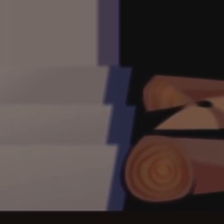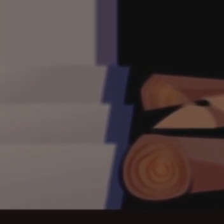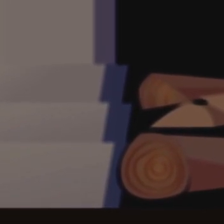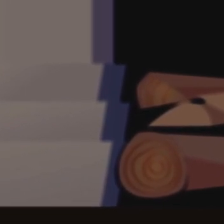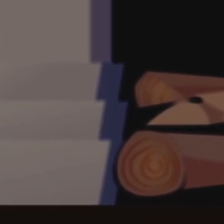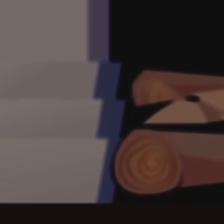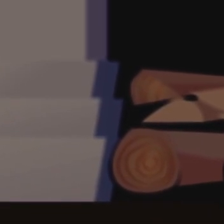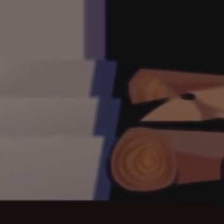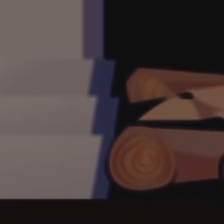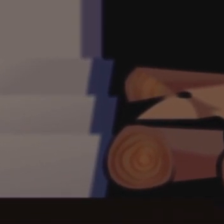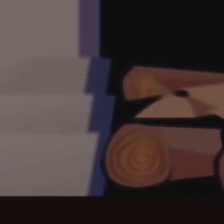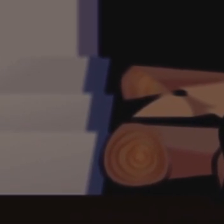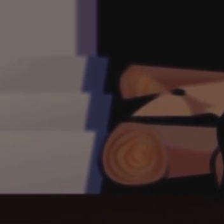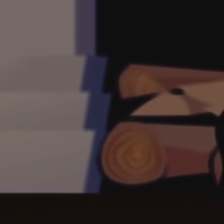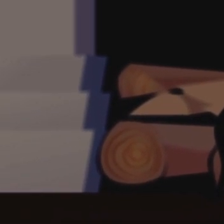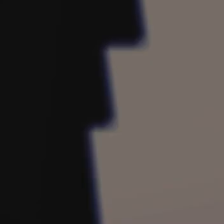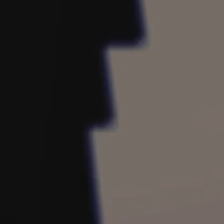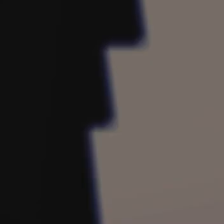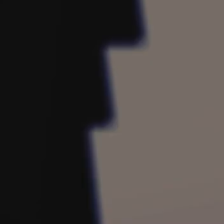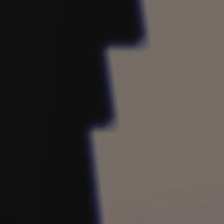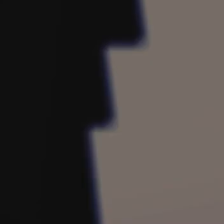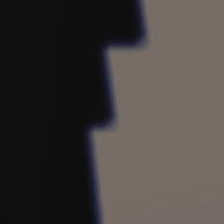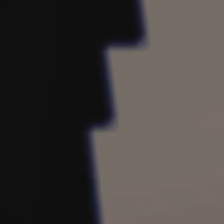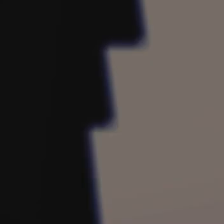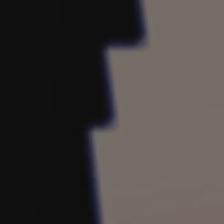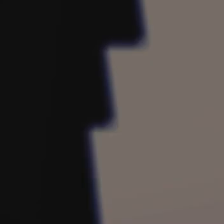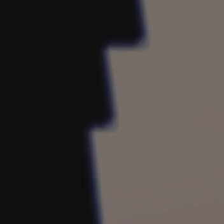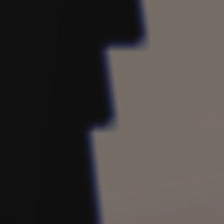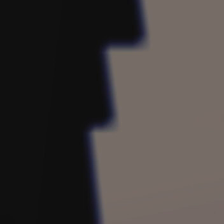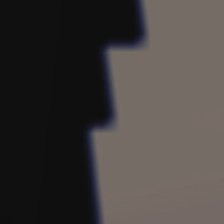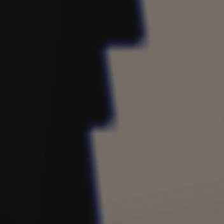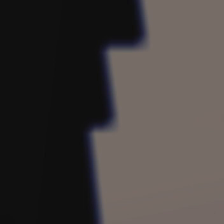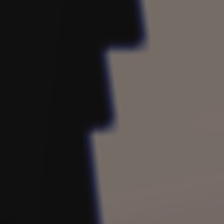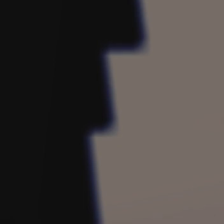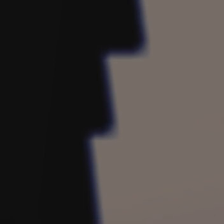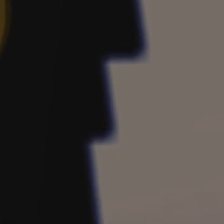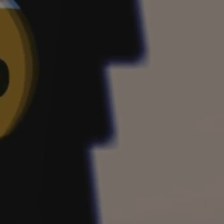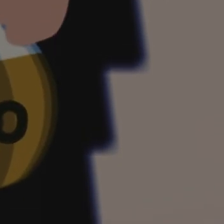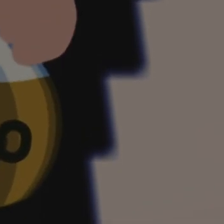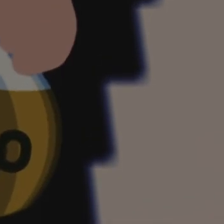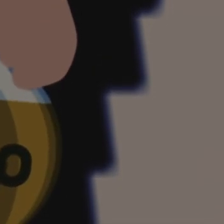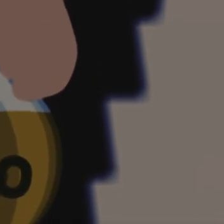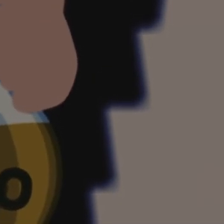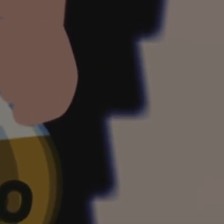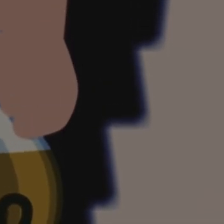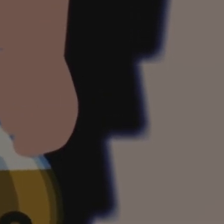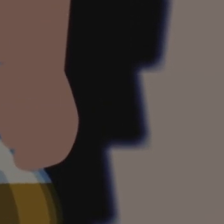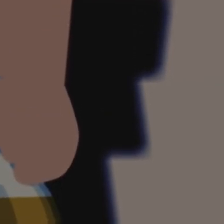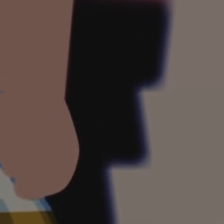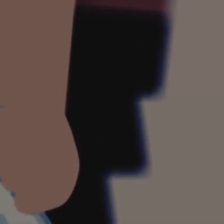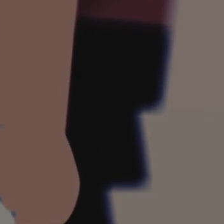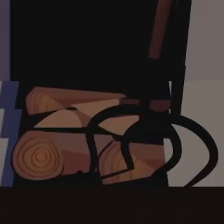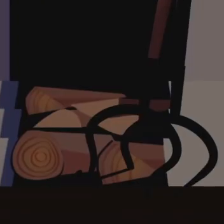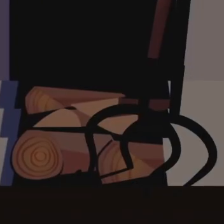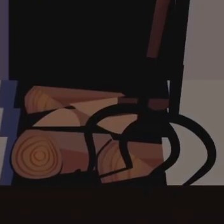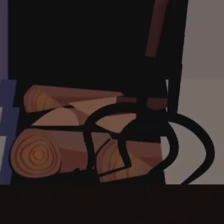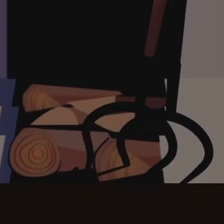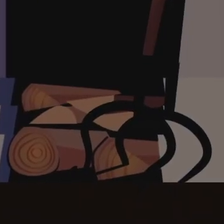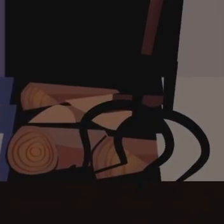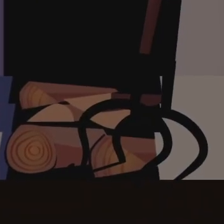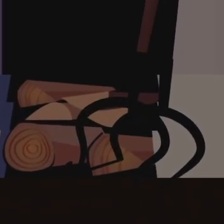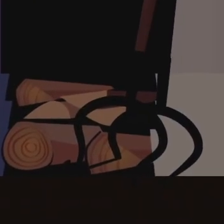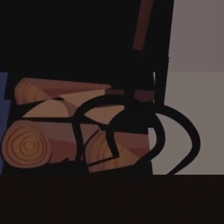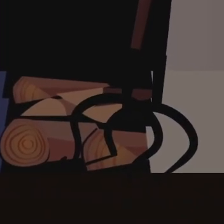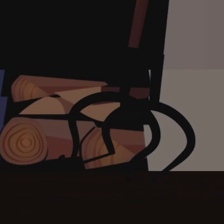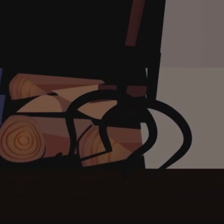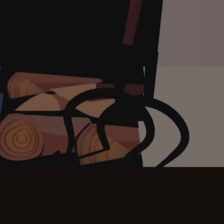сияющий, яркий, это голос Божьей Церкви, Иисус мой грядет. Зажги светильник твой, не дай, чтобы он совсем